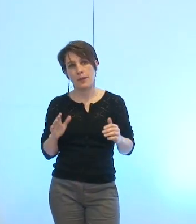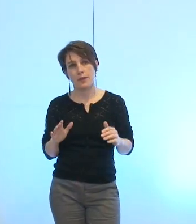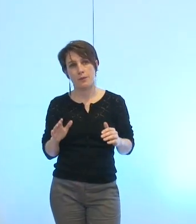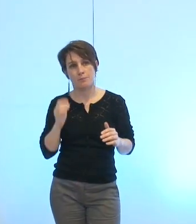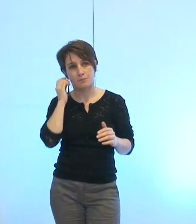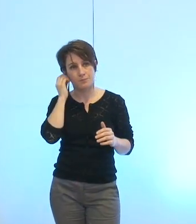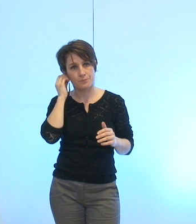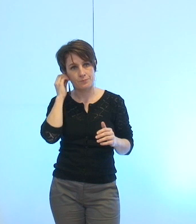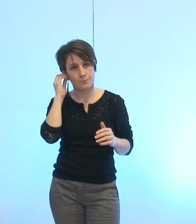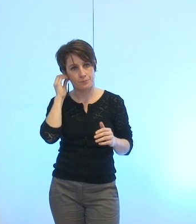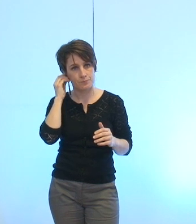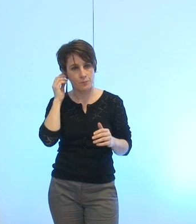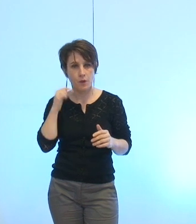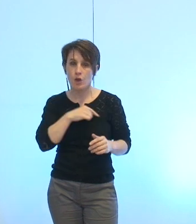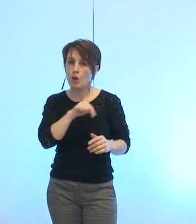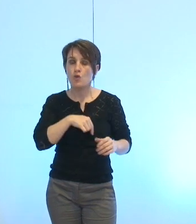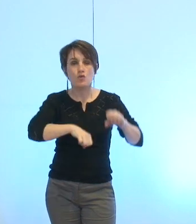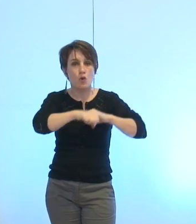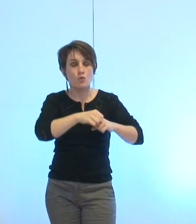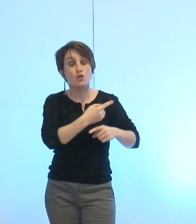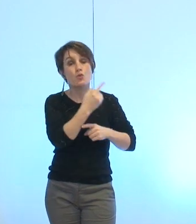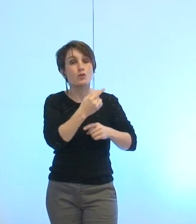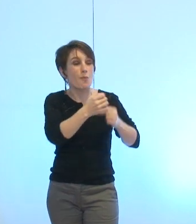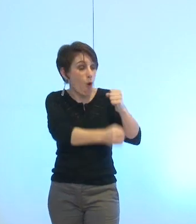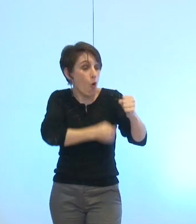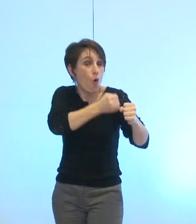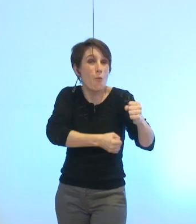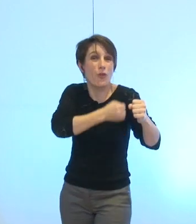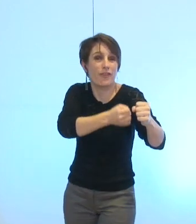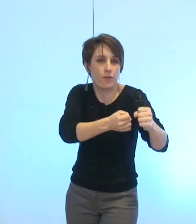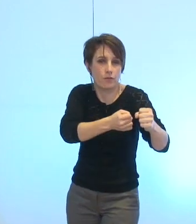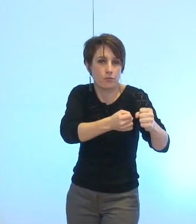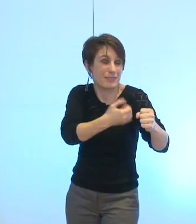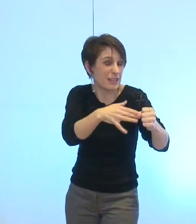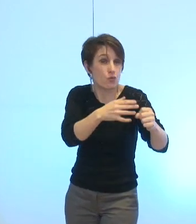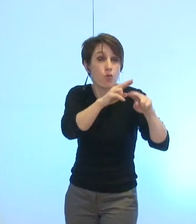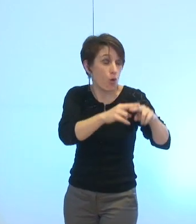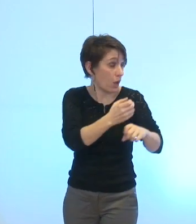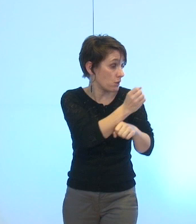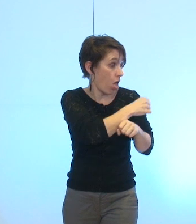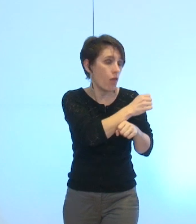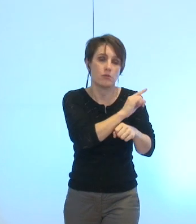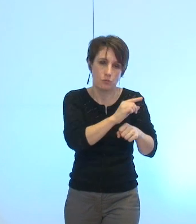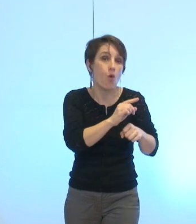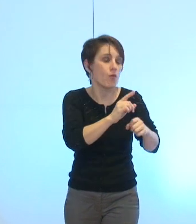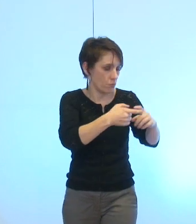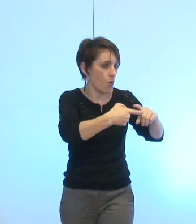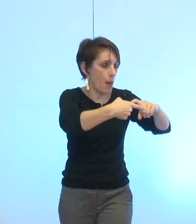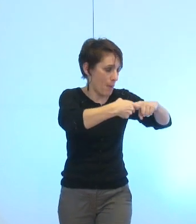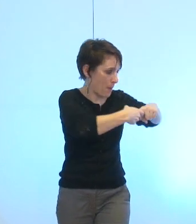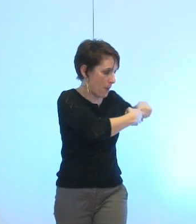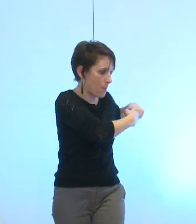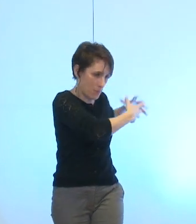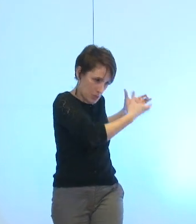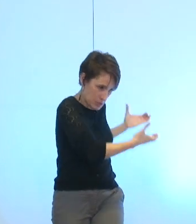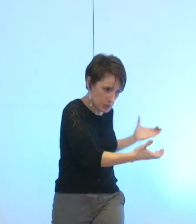ne s'occuper que de la locomotive mais bien à s'occuper de tous les wagons pour que nous arrivions ensemble à Bonport ça